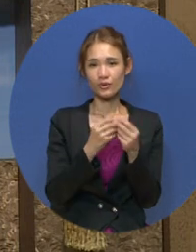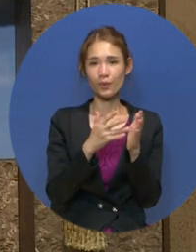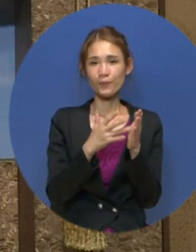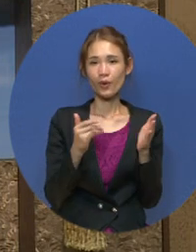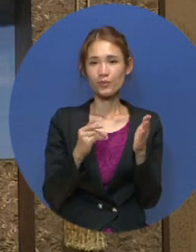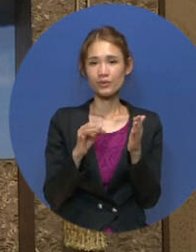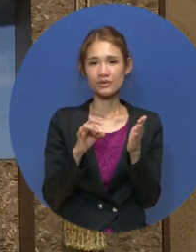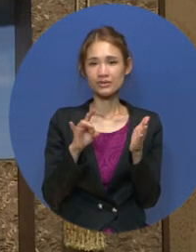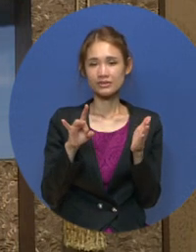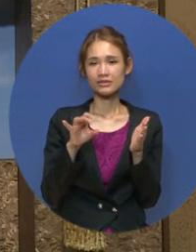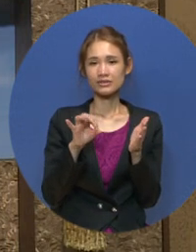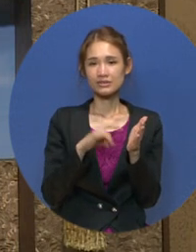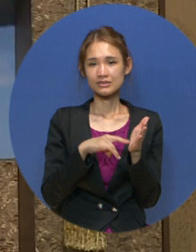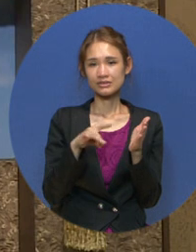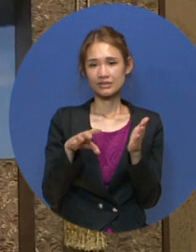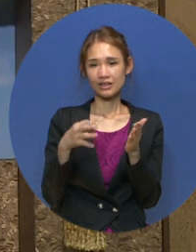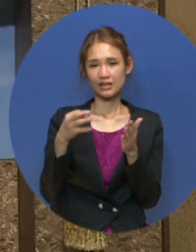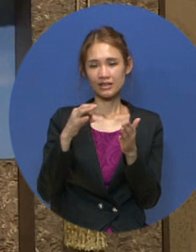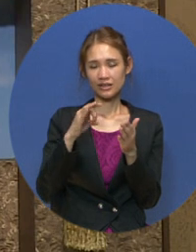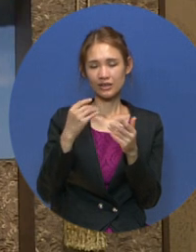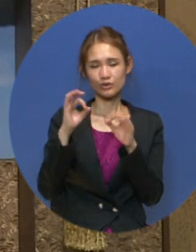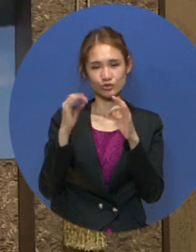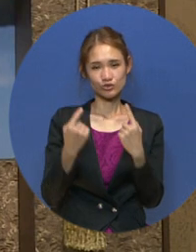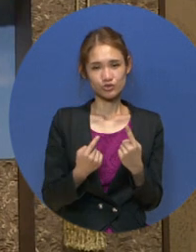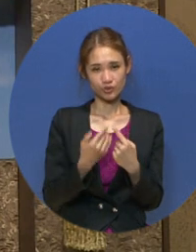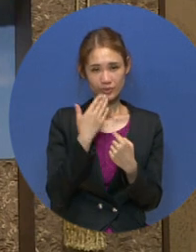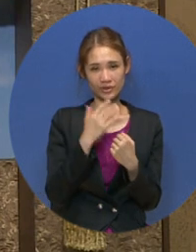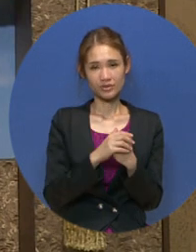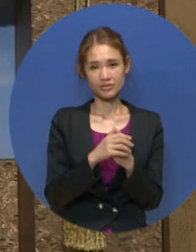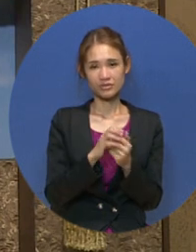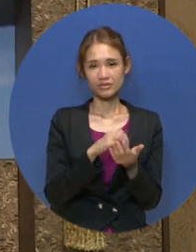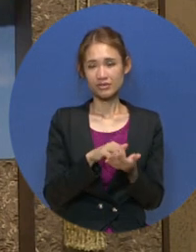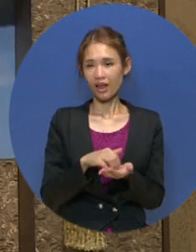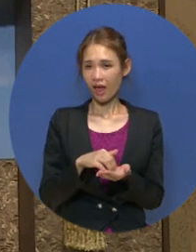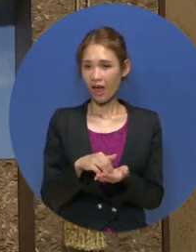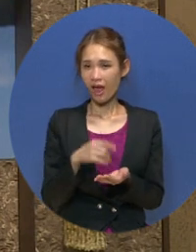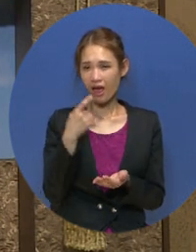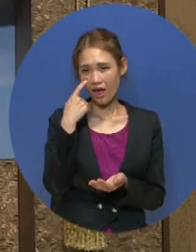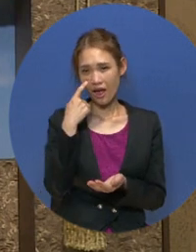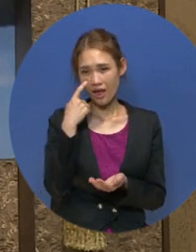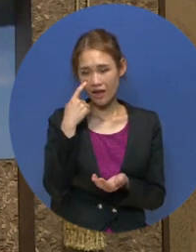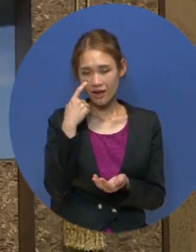법인세를 감면받을 수 있습니다. 그래서 실제로 아무리 계산기를 두드려봐도